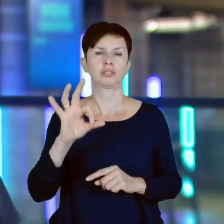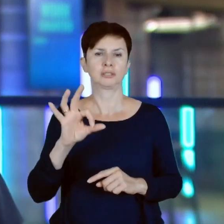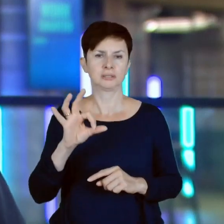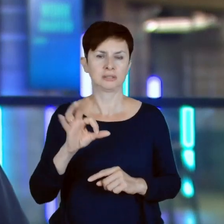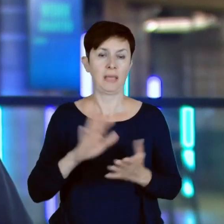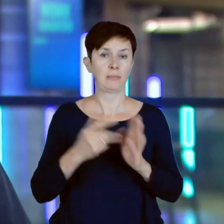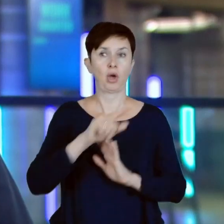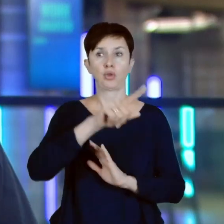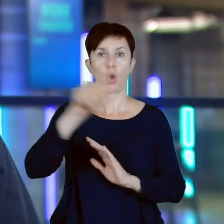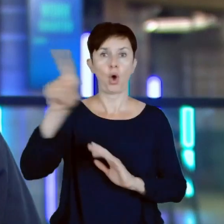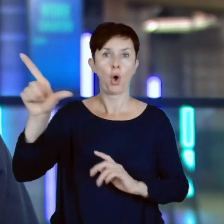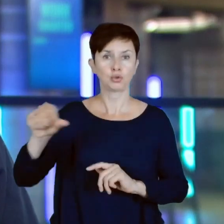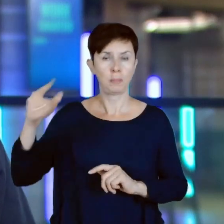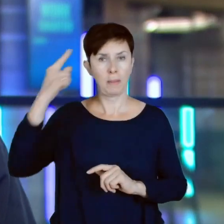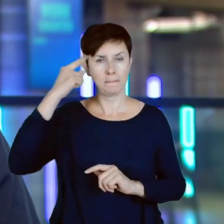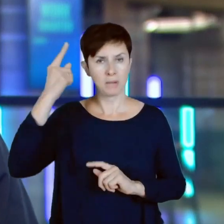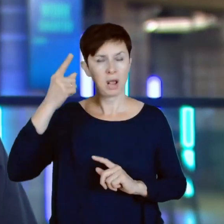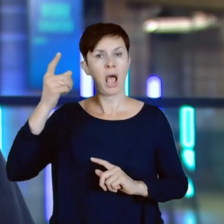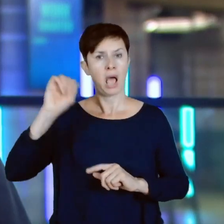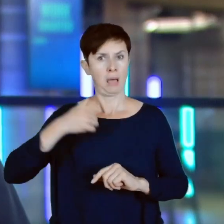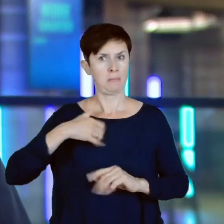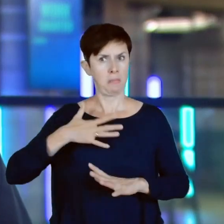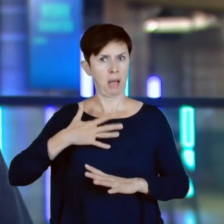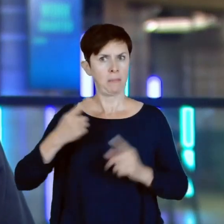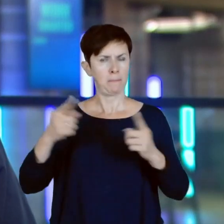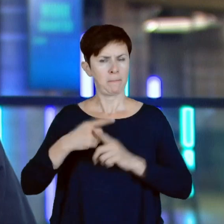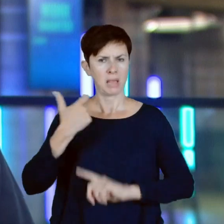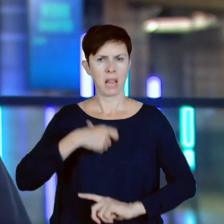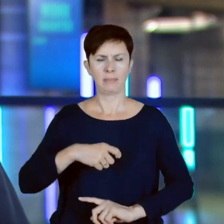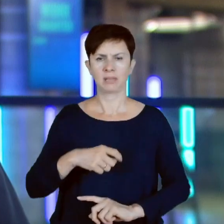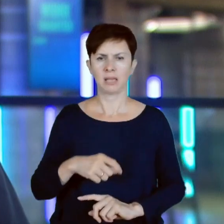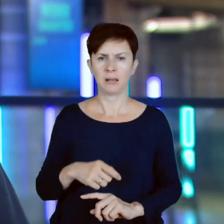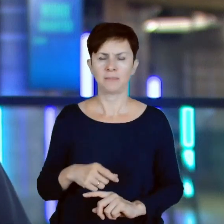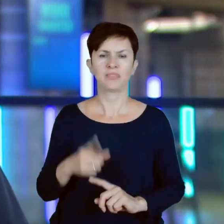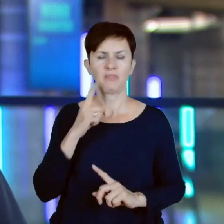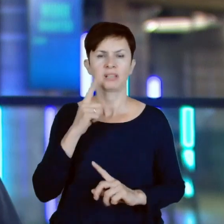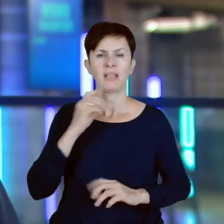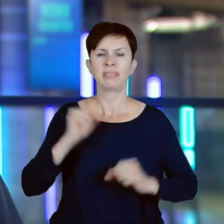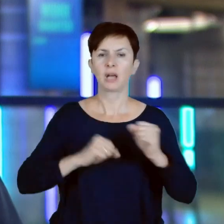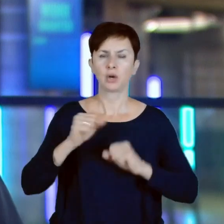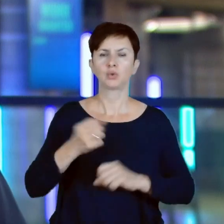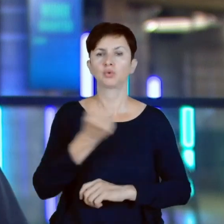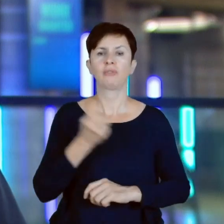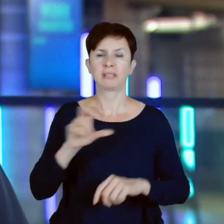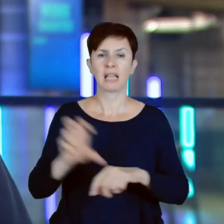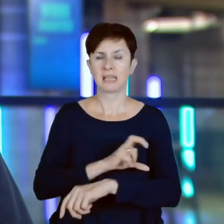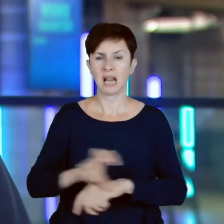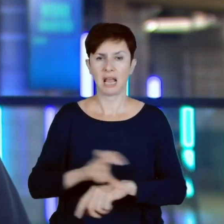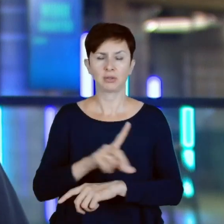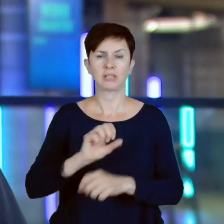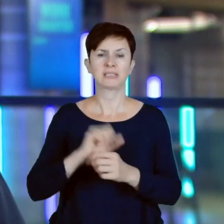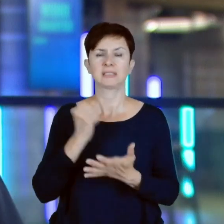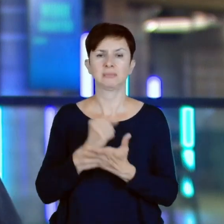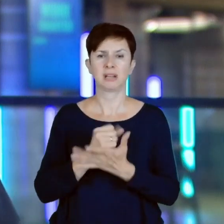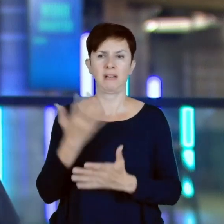mają przestrzeń. I bardzo mi się poda coś, bo oczywiście te negocjowanie używania technologii, znów moim zdaniem to jest kwestia ostatnich lat. To, że